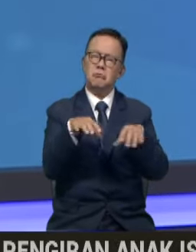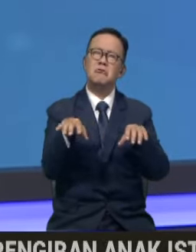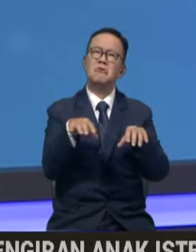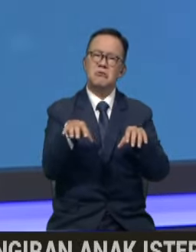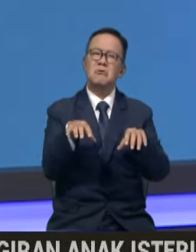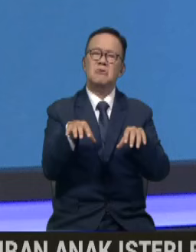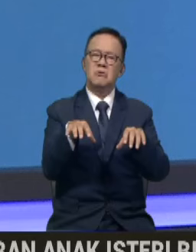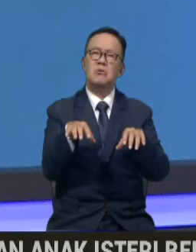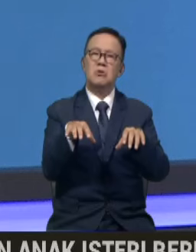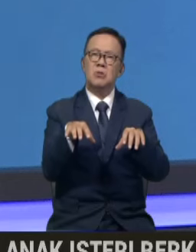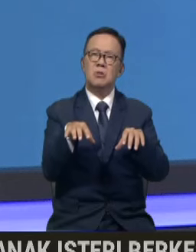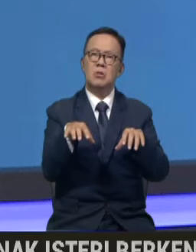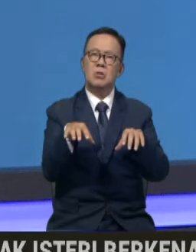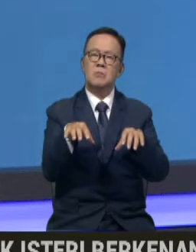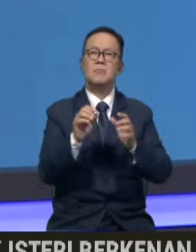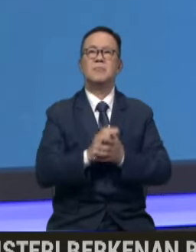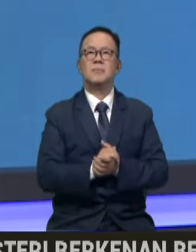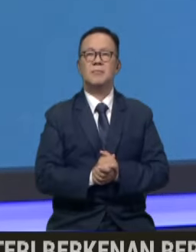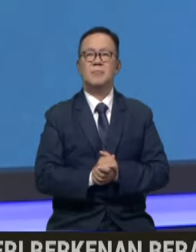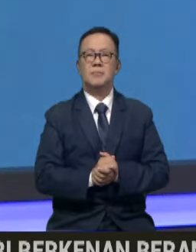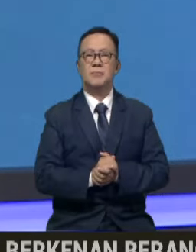2021 penggal 30 di tempat awam.